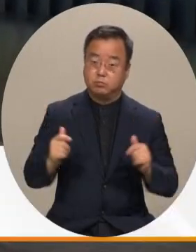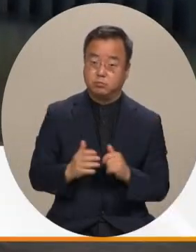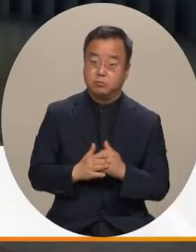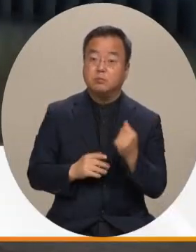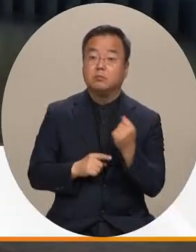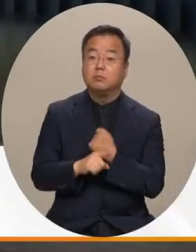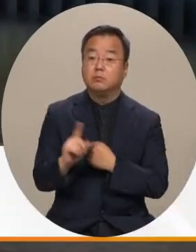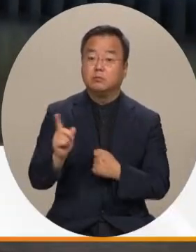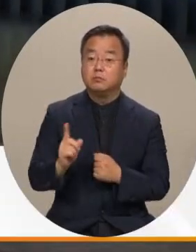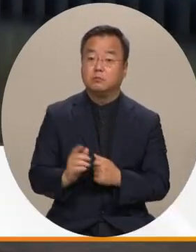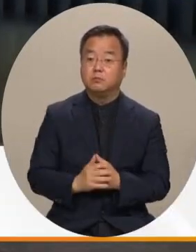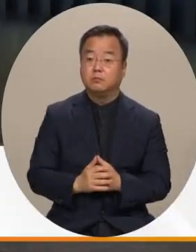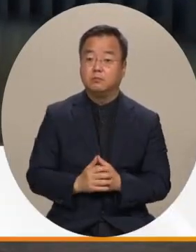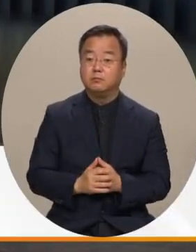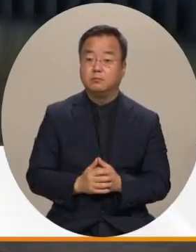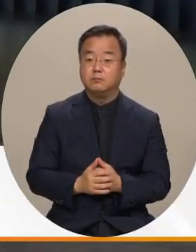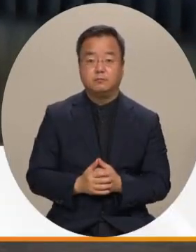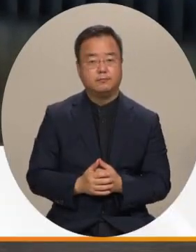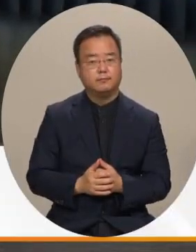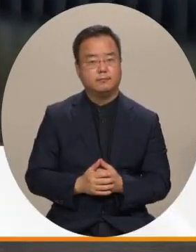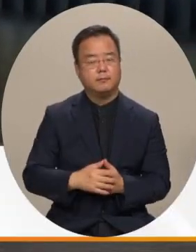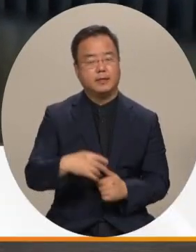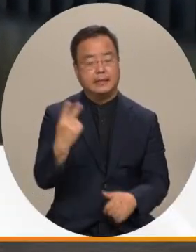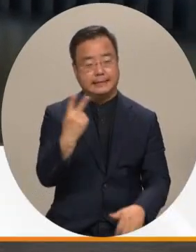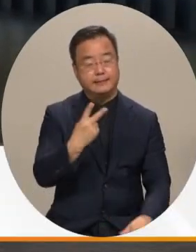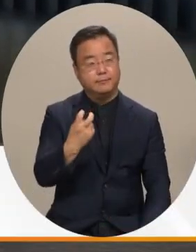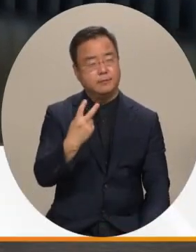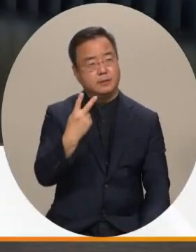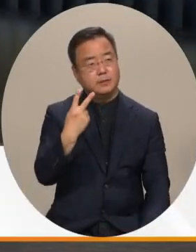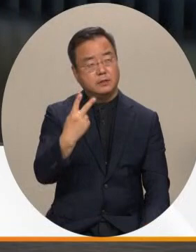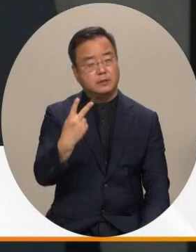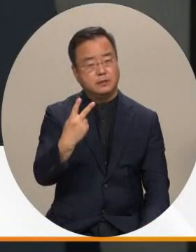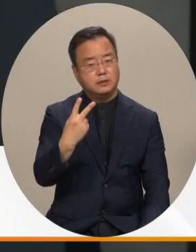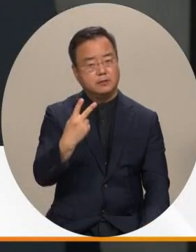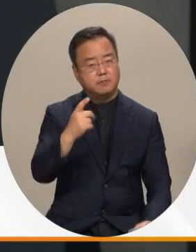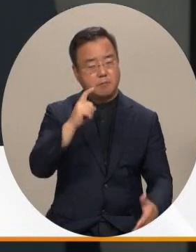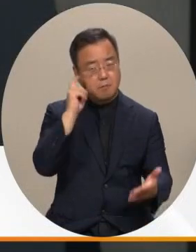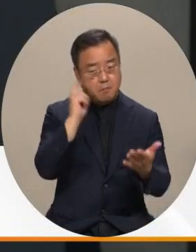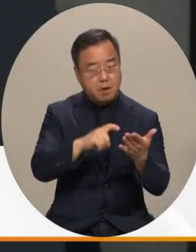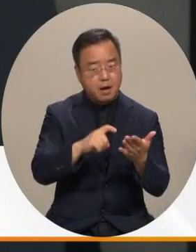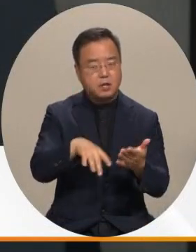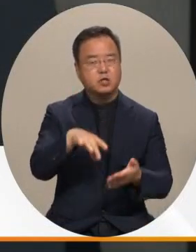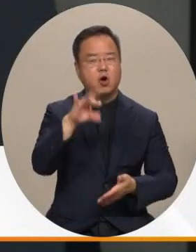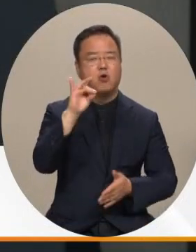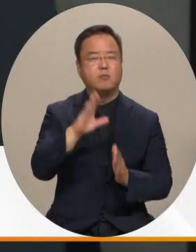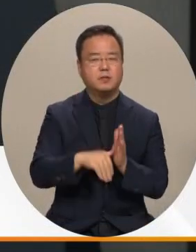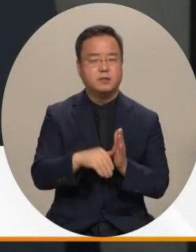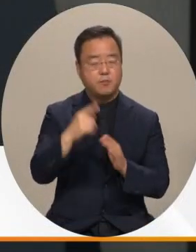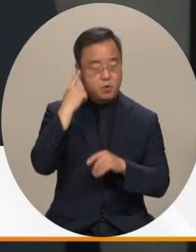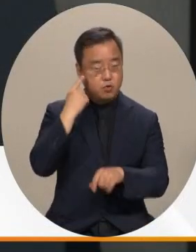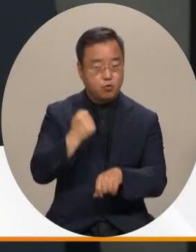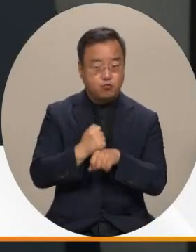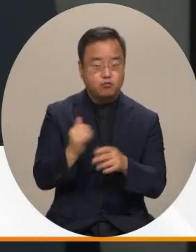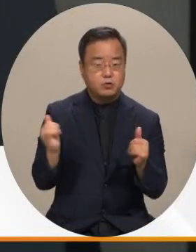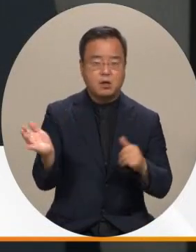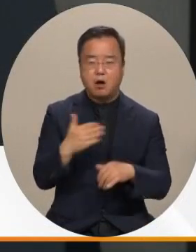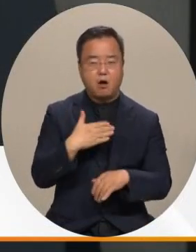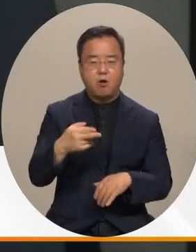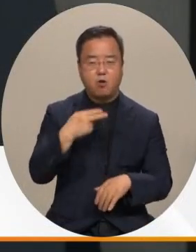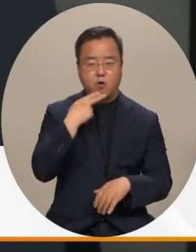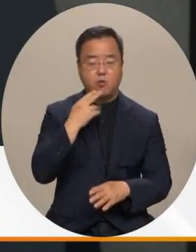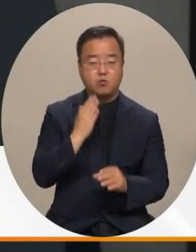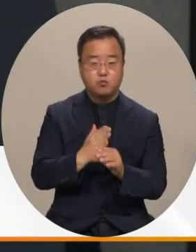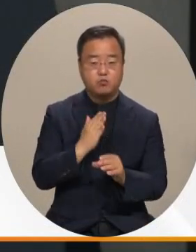원인은 뭐라고 보셨습니까 이제 저희가 2022년 처음 대발생 시에는 이제 우리나라의 연구자가 없어서 어 이제